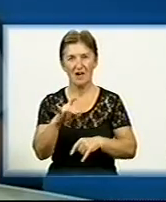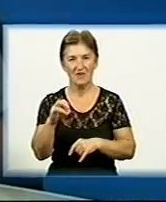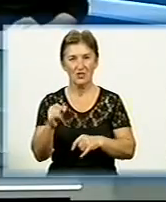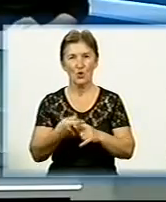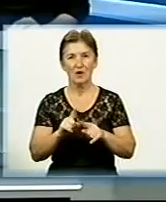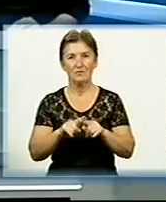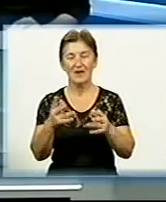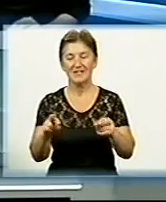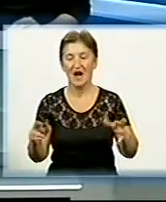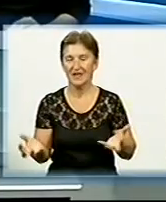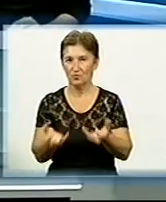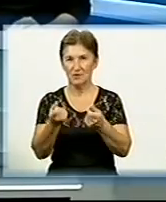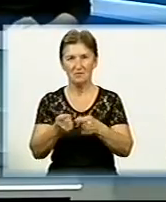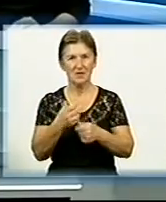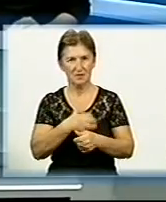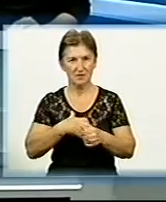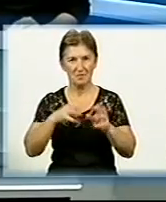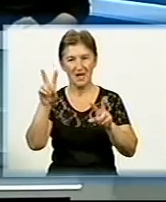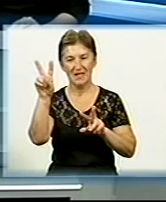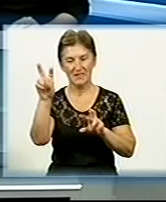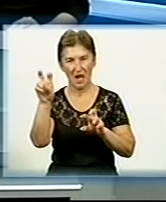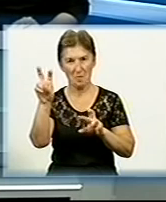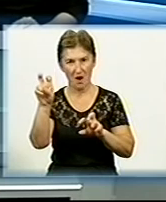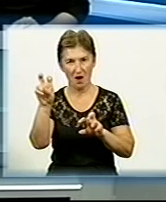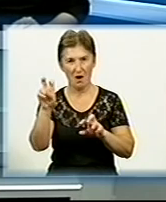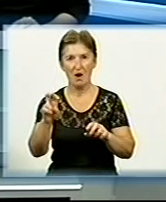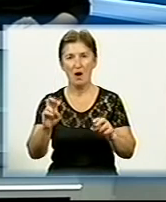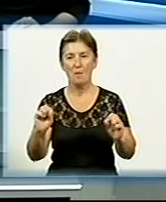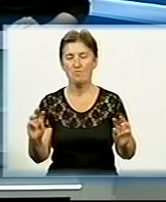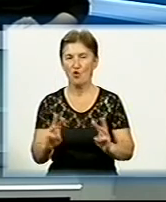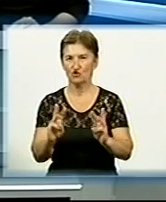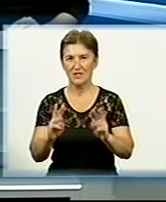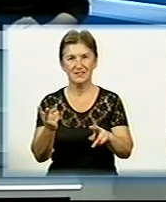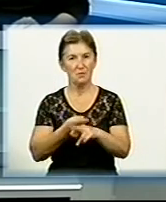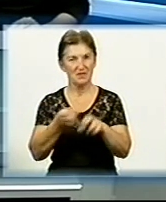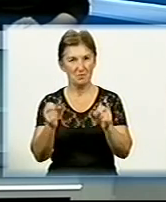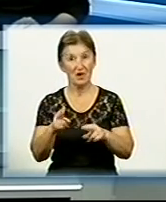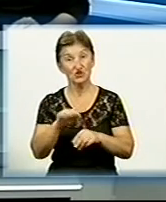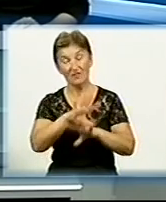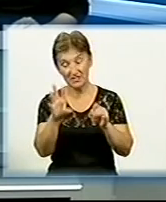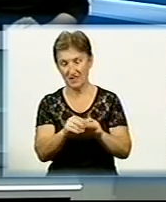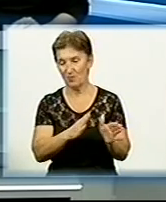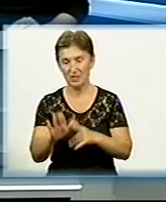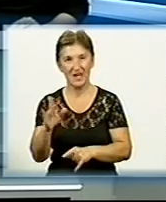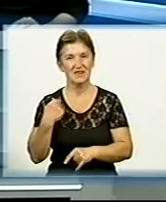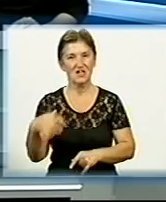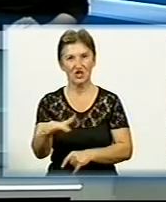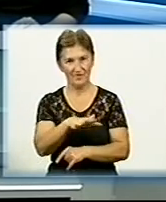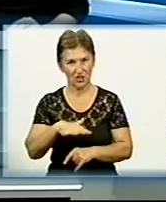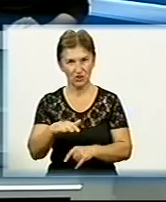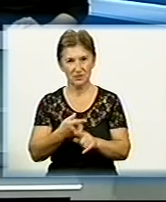Влітку для лісівників актуальна тема пожежної безпеки. Розкажіть, чи все спокійно на Кіровоградщині? Ну, враховуючи,